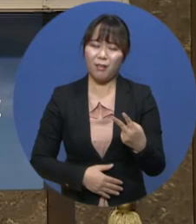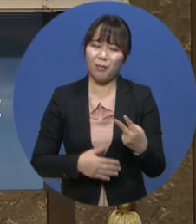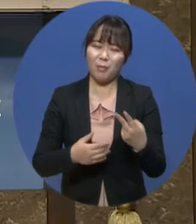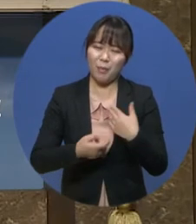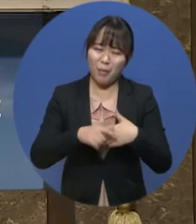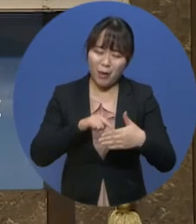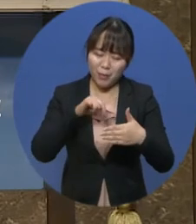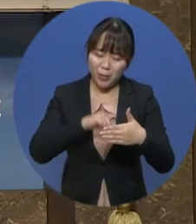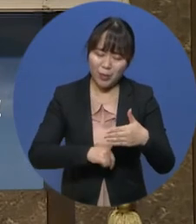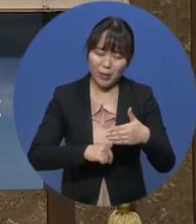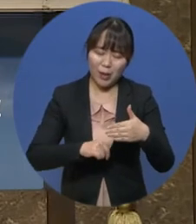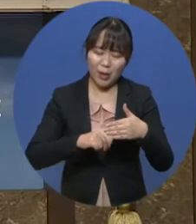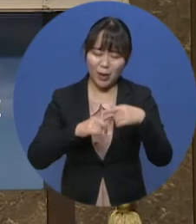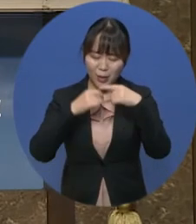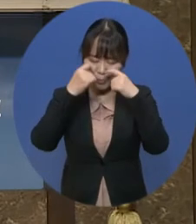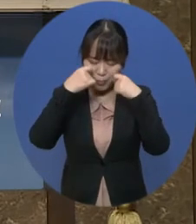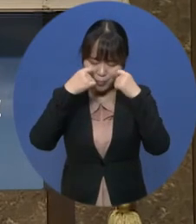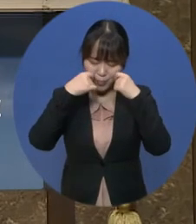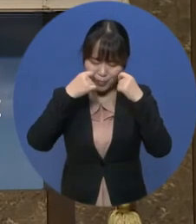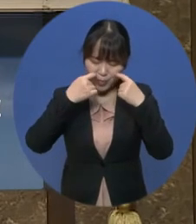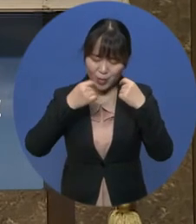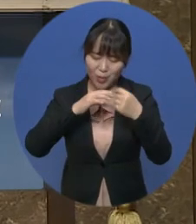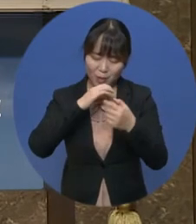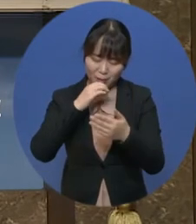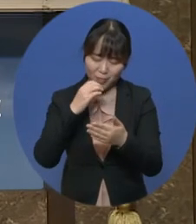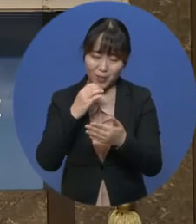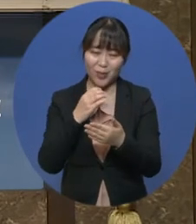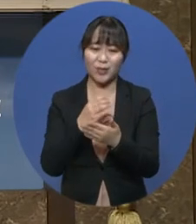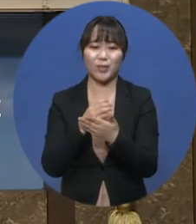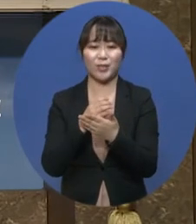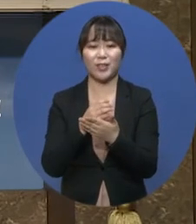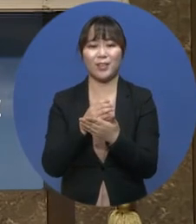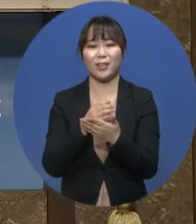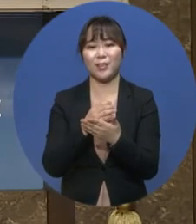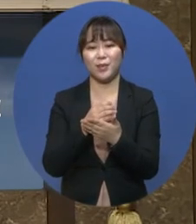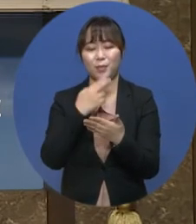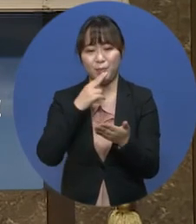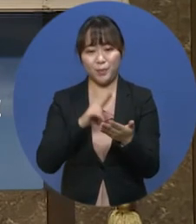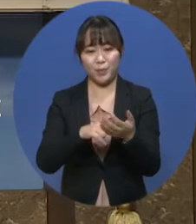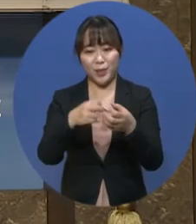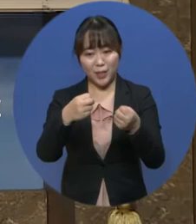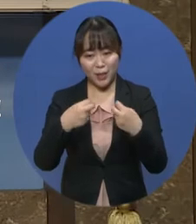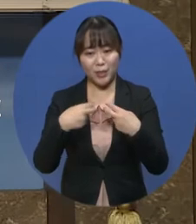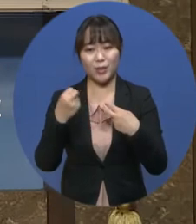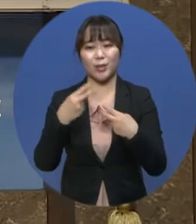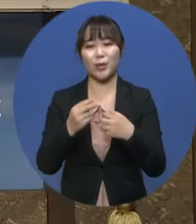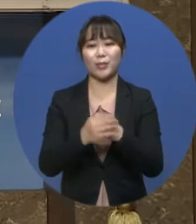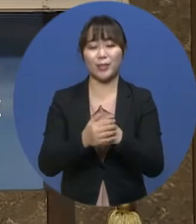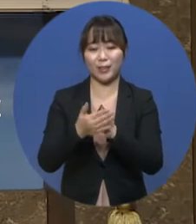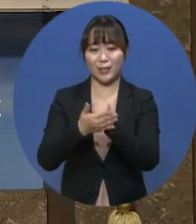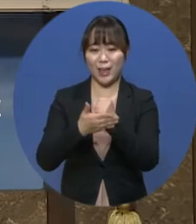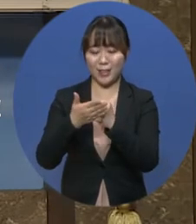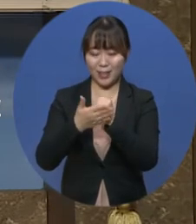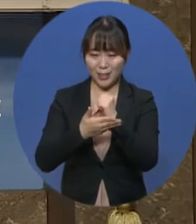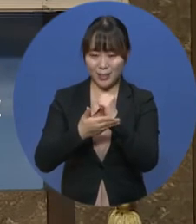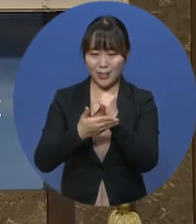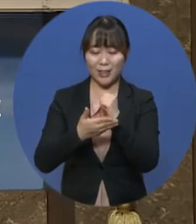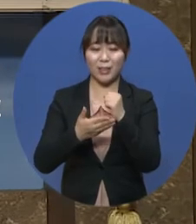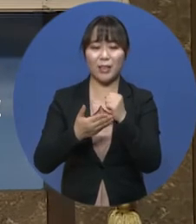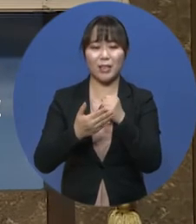눈물을 흘릴 만큼 그렇게 감동적인 예 예언을 그런 편지나 사진이나